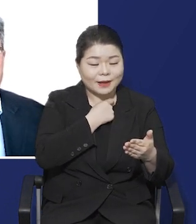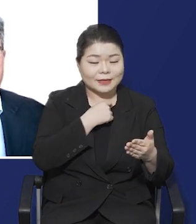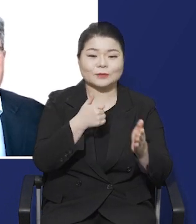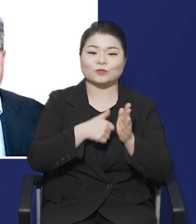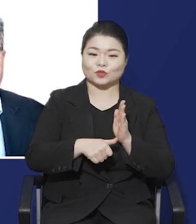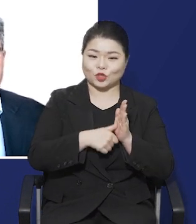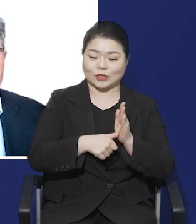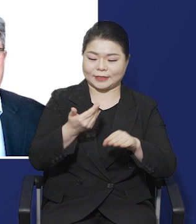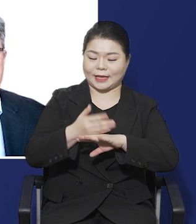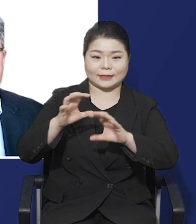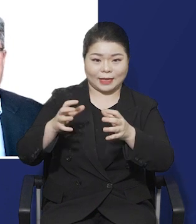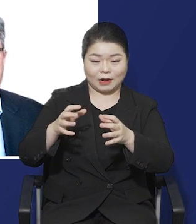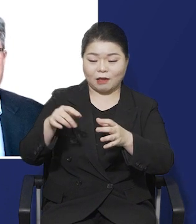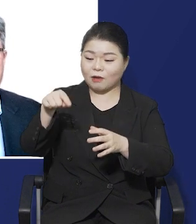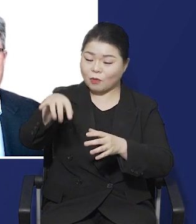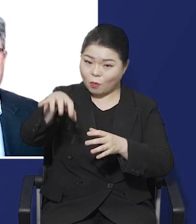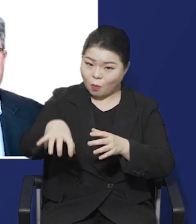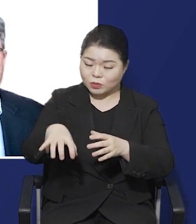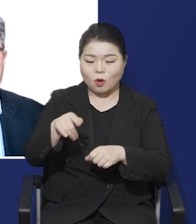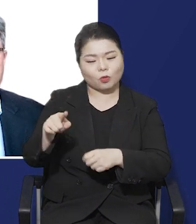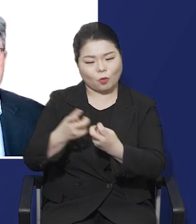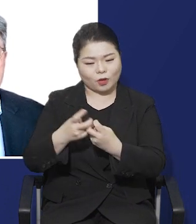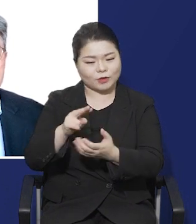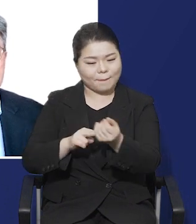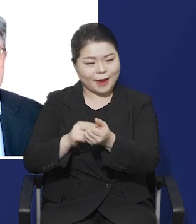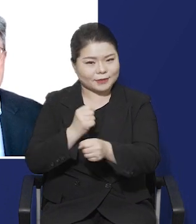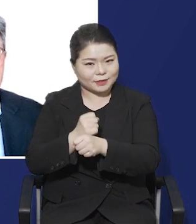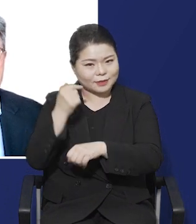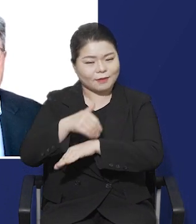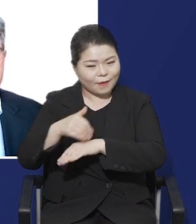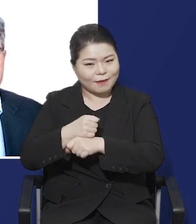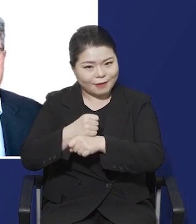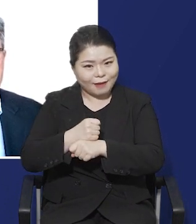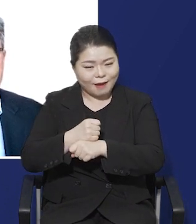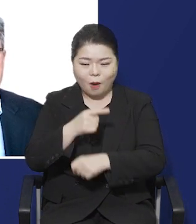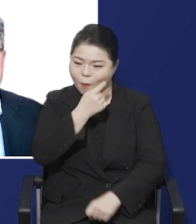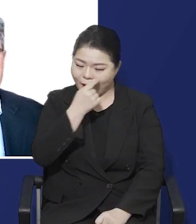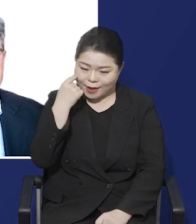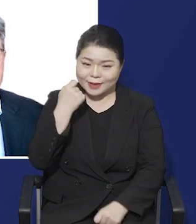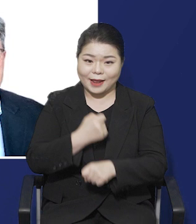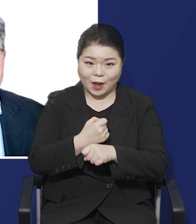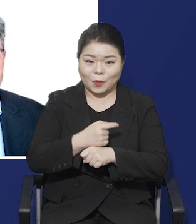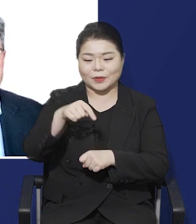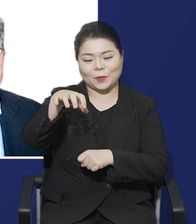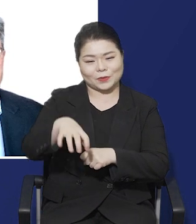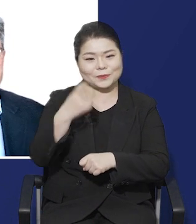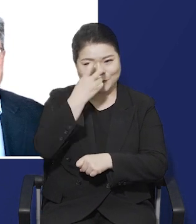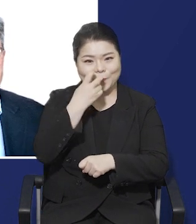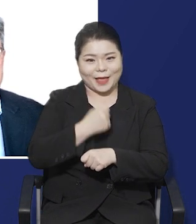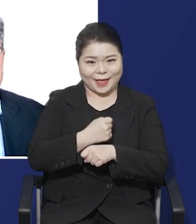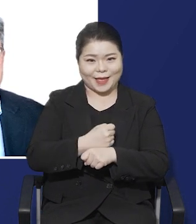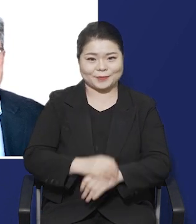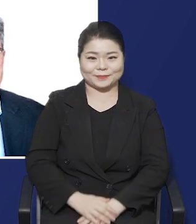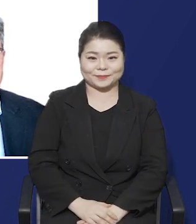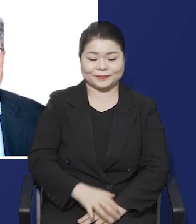제품이 해외에 어떤 시장을 공략해야 성공할 수 있는지를 체크하기 위한 해외 시장 조사 단계를 거칩니다.